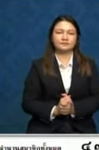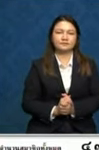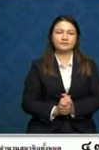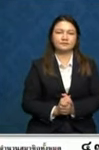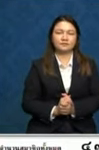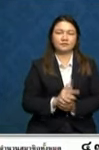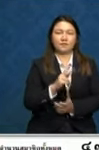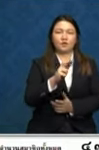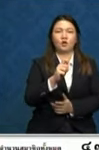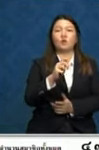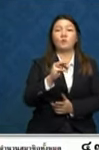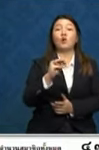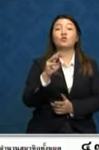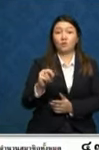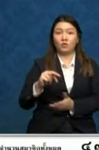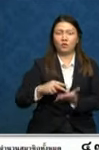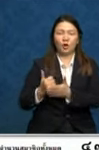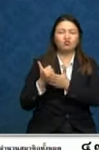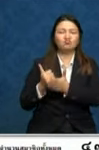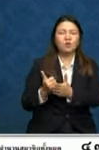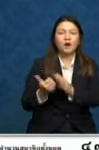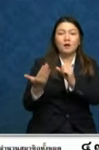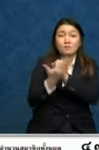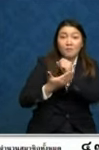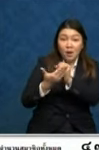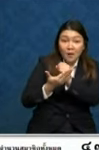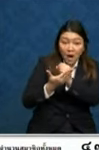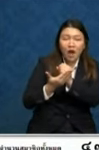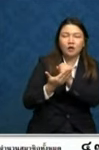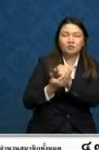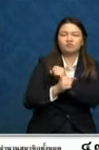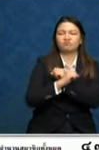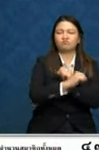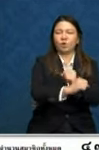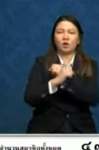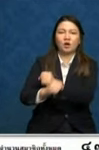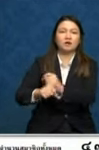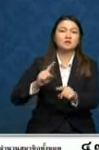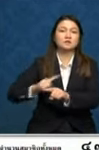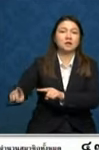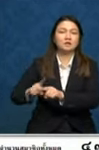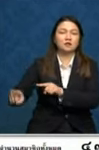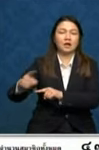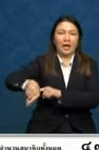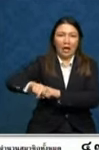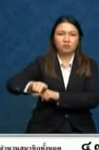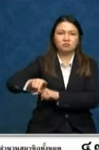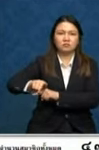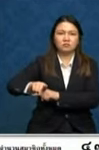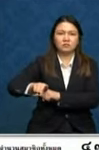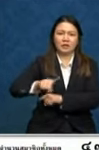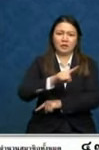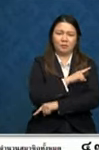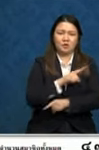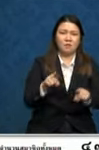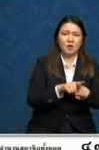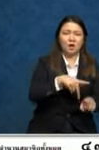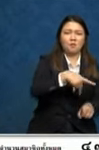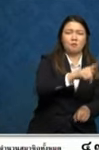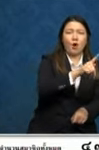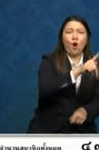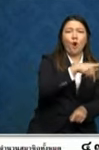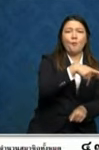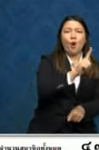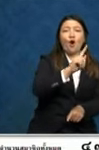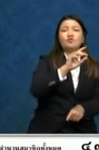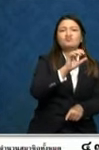ๆกลบน.ไปช่วยปราบปรามยาเสพติดน่ะเห็นไหมครับไปซ้ำซ้อนกับปปส.แล้วปปส.